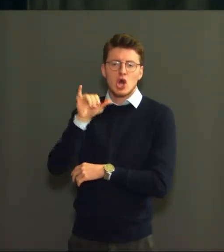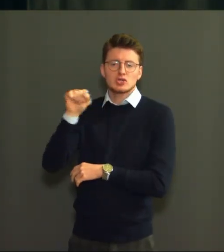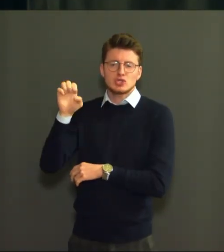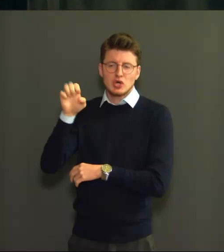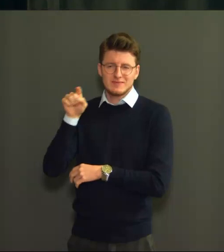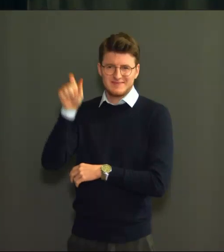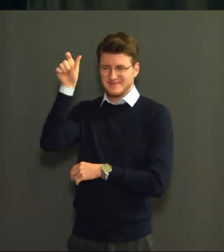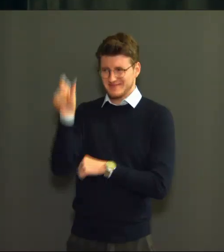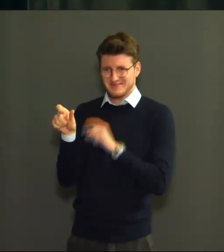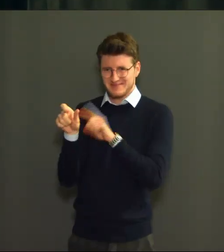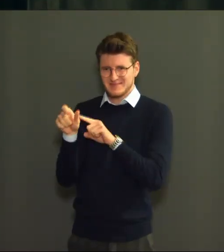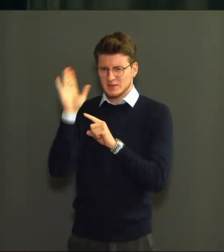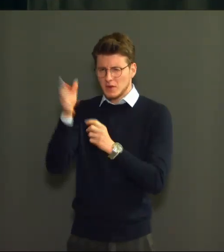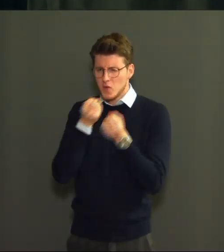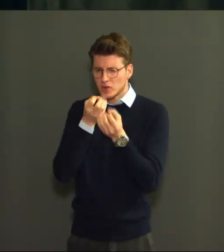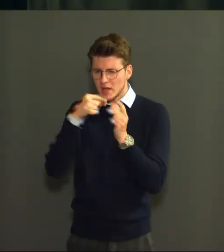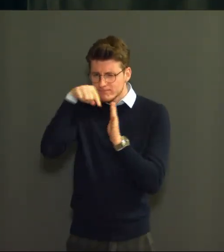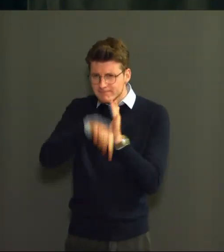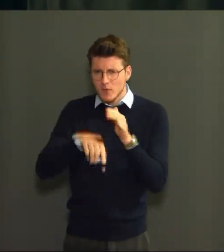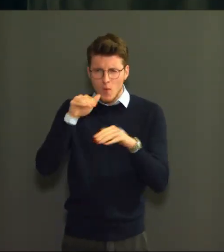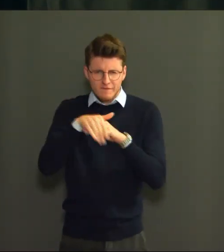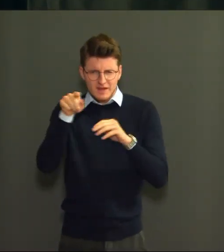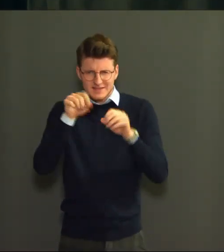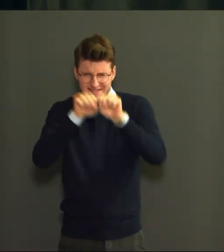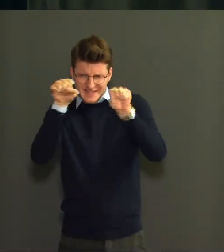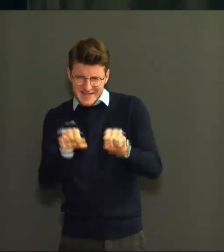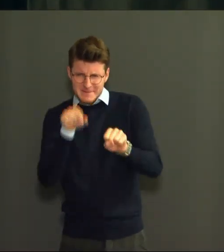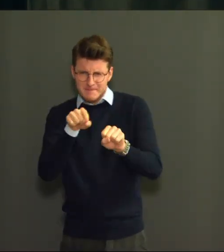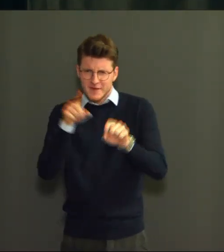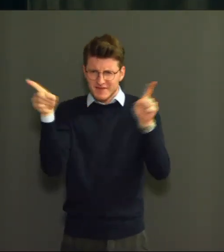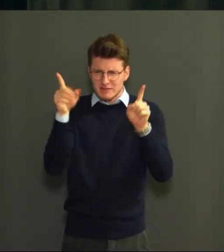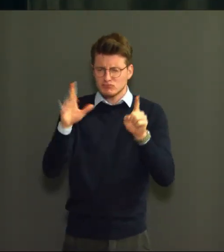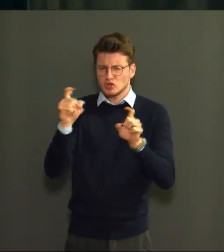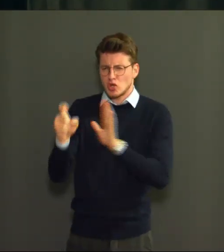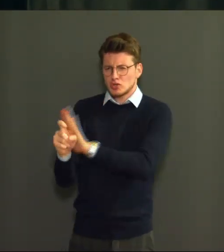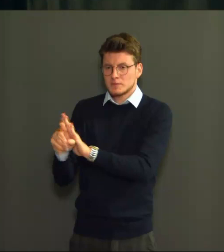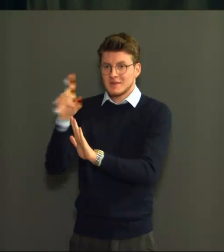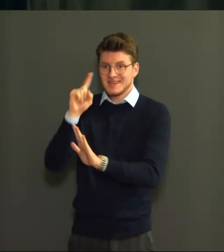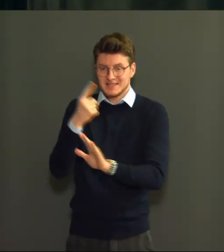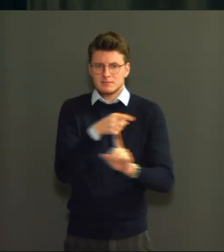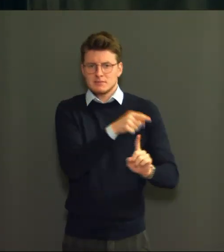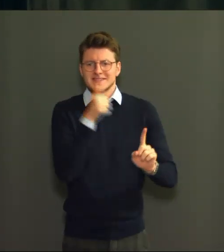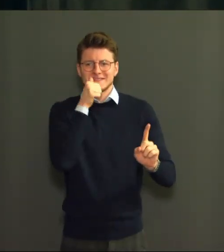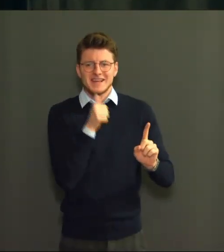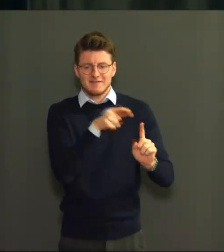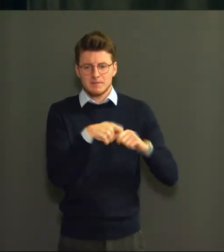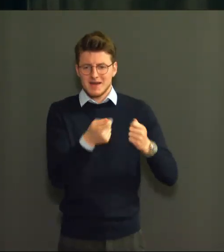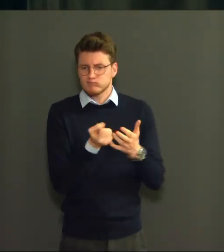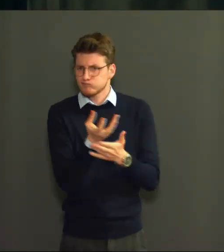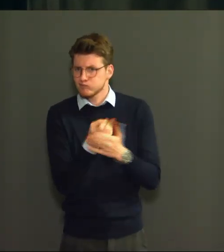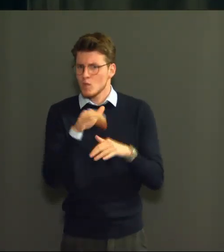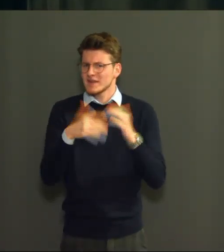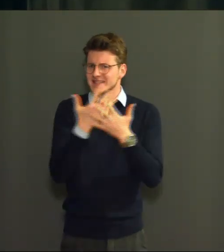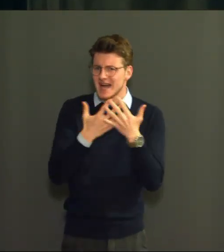toelichting. Maar eerst geef ik het woord aan Steven van Gucht, die u naar goede gewoonte een stand van zaken zal geven